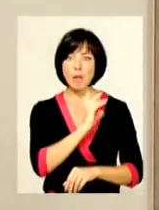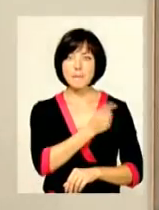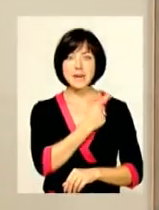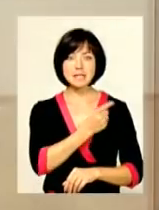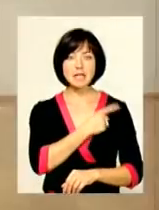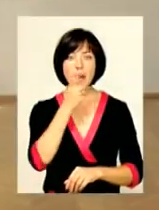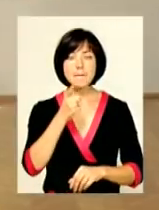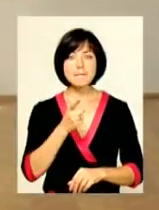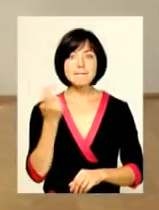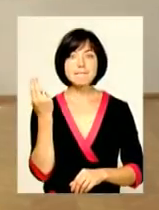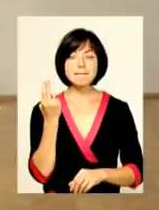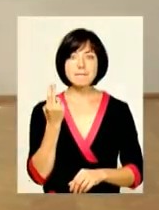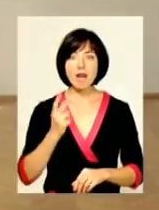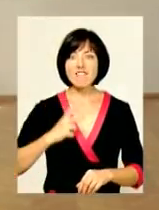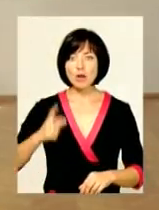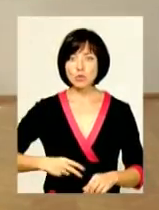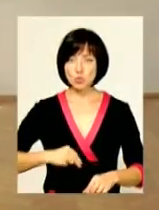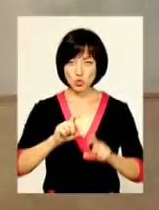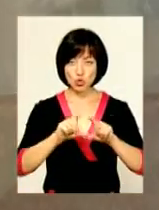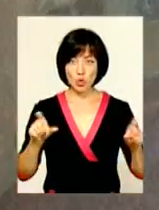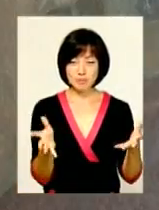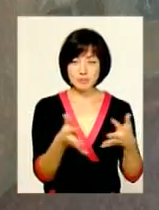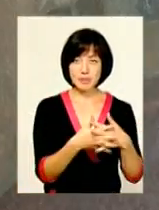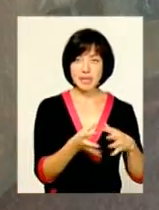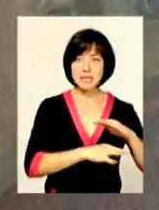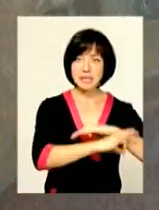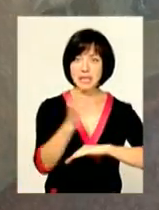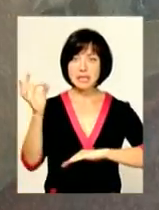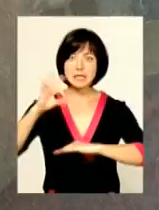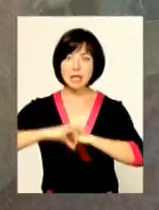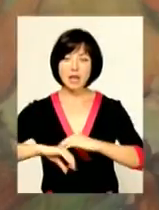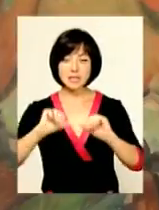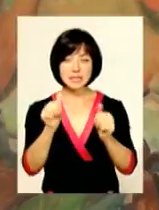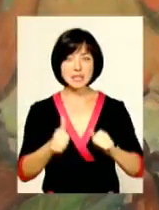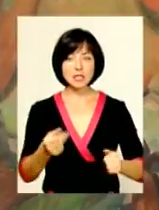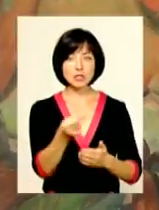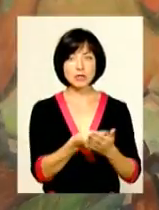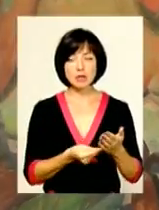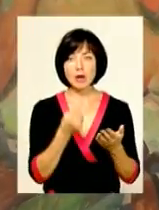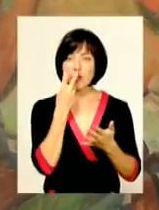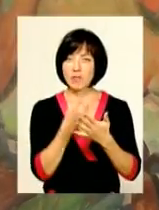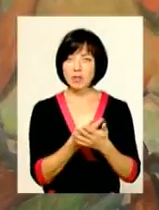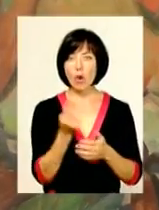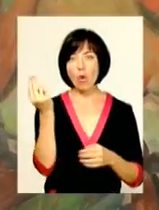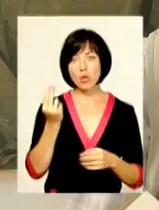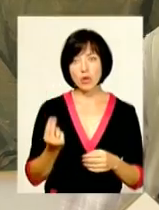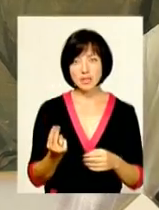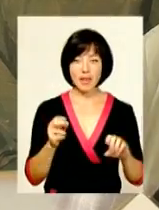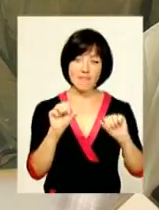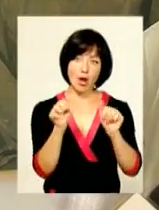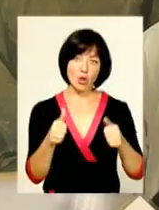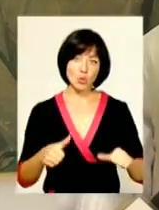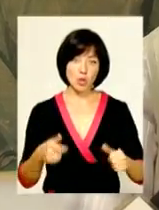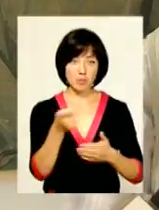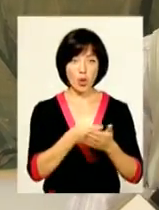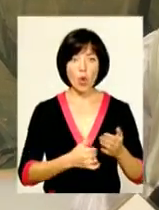Паризької школи. У його роботах переплітаються східний і західний стилі живопису. Це проявляється у колористиці та у фактурі полотен. У нас